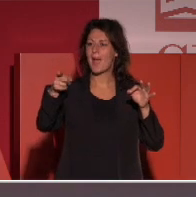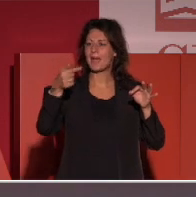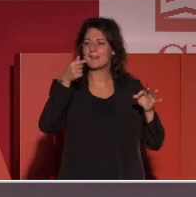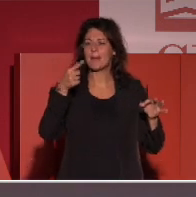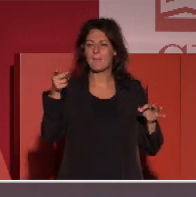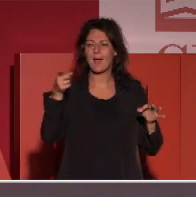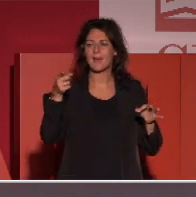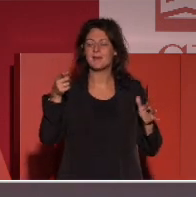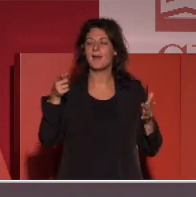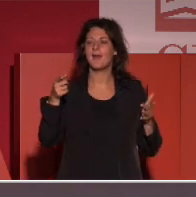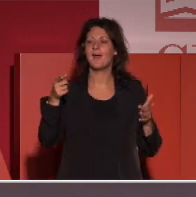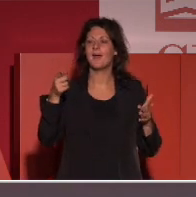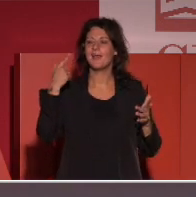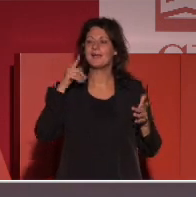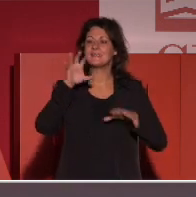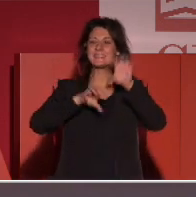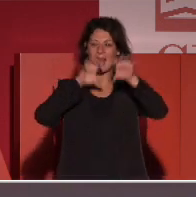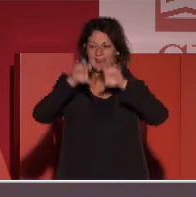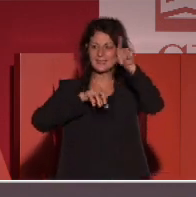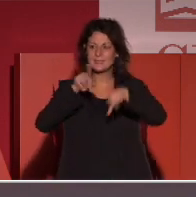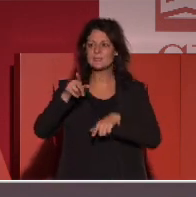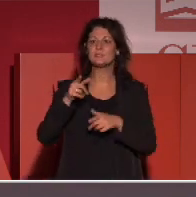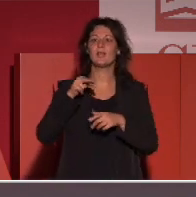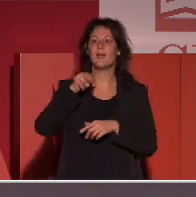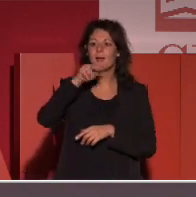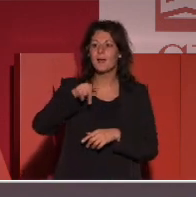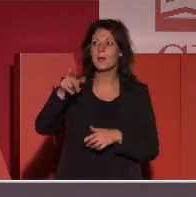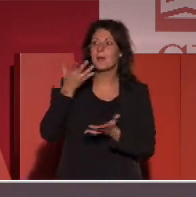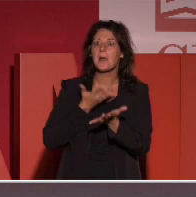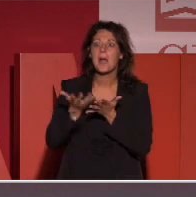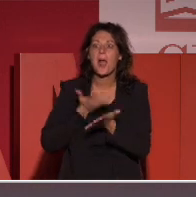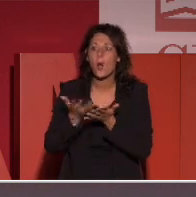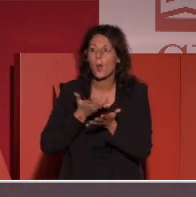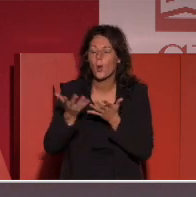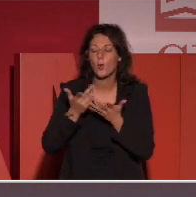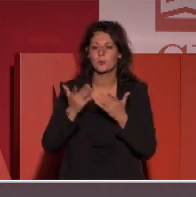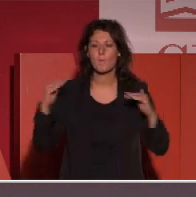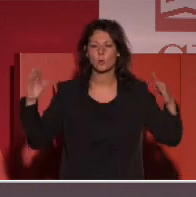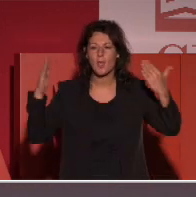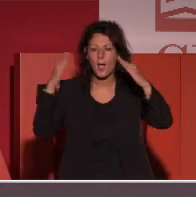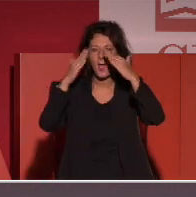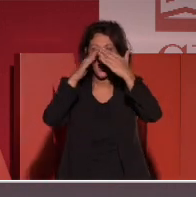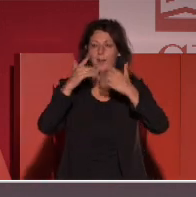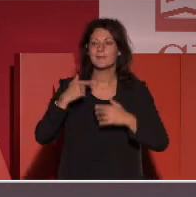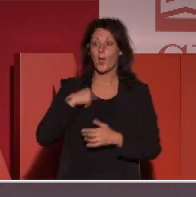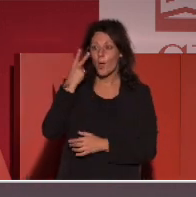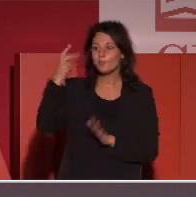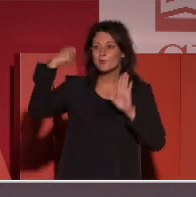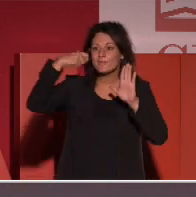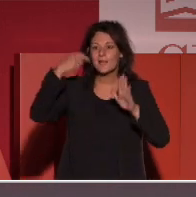le sono profondamente grato per quello che ha detto per come l'ha detto perché mi sono molto emozionata per le sue lacrime in vetta